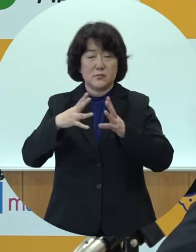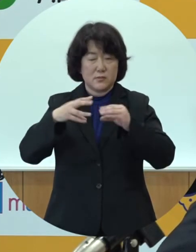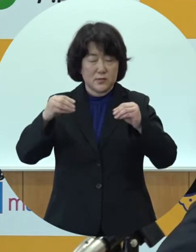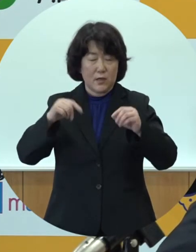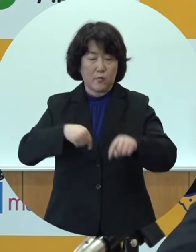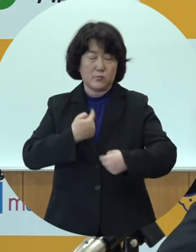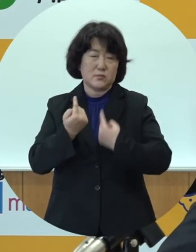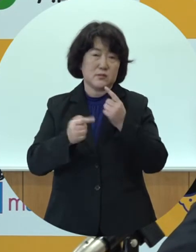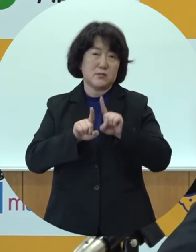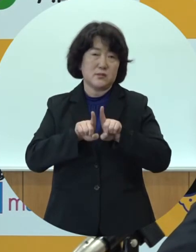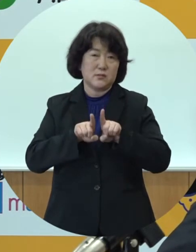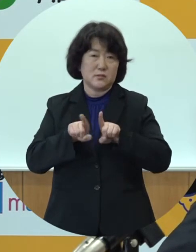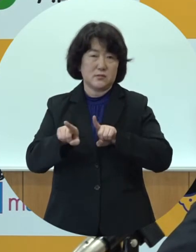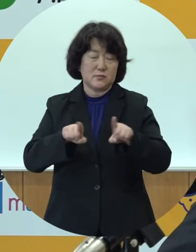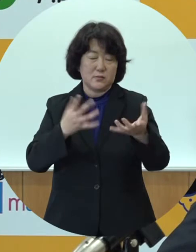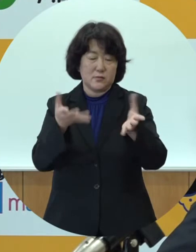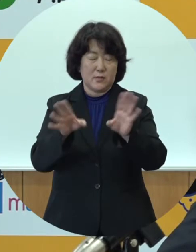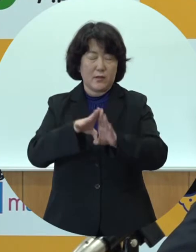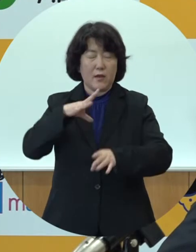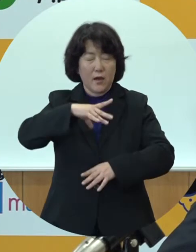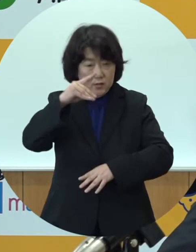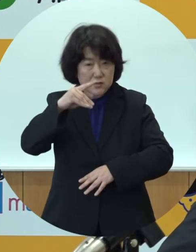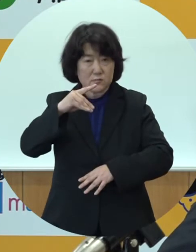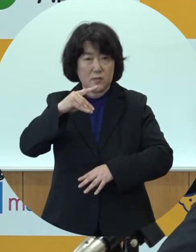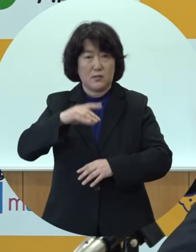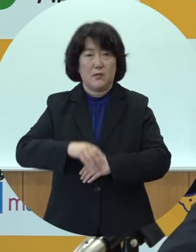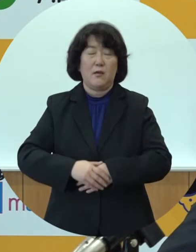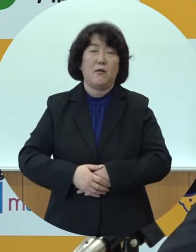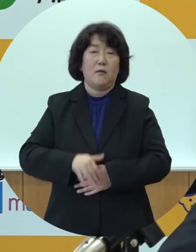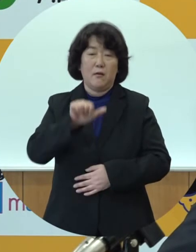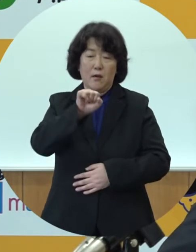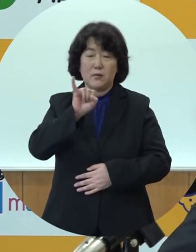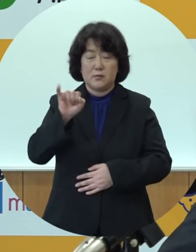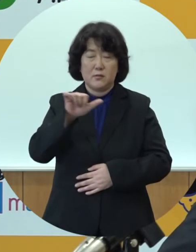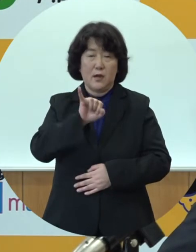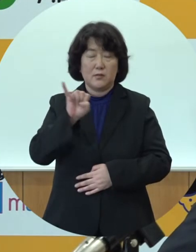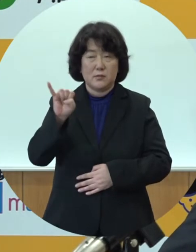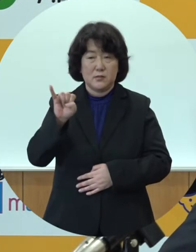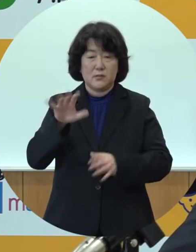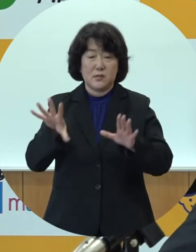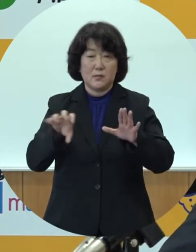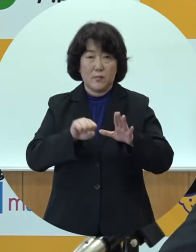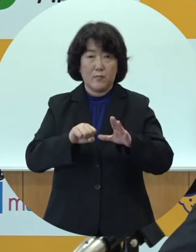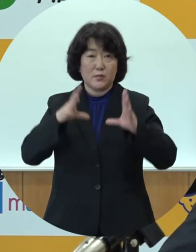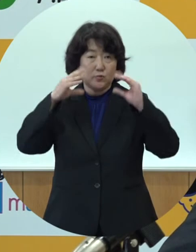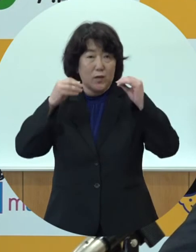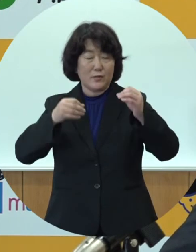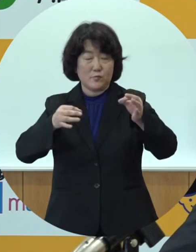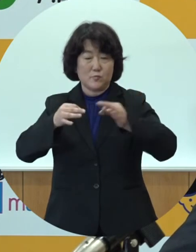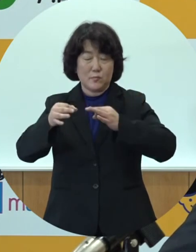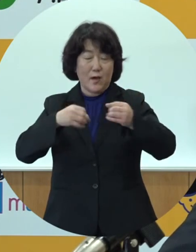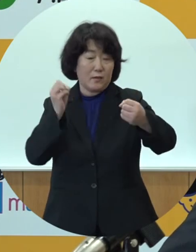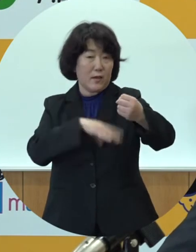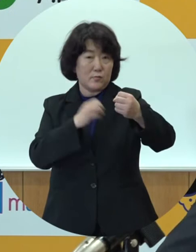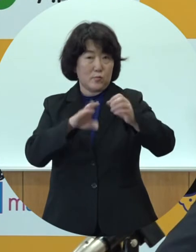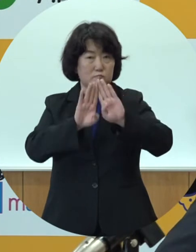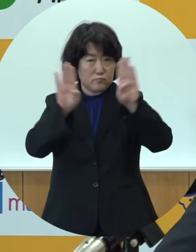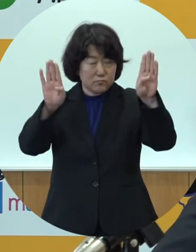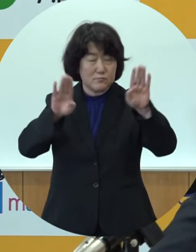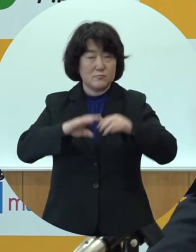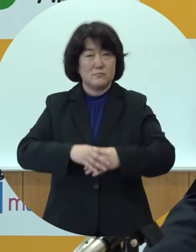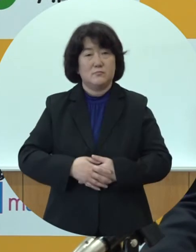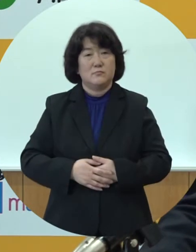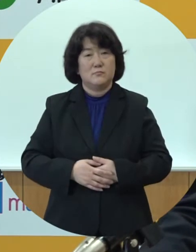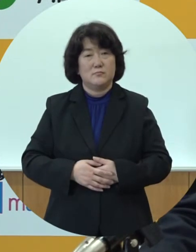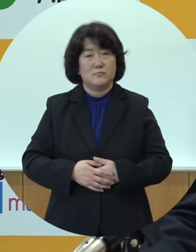るバーチャルストア II 今治スマイルマーケットをオープンさせていただきます。この取り組みはリ